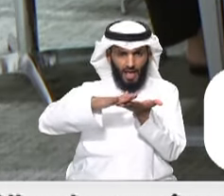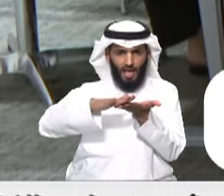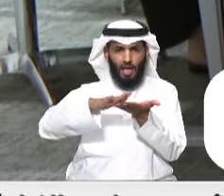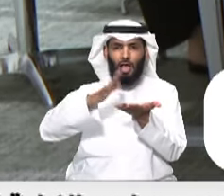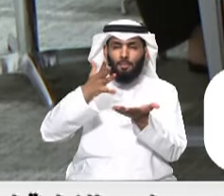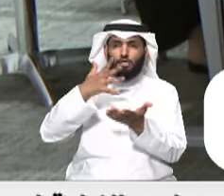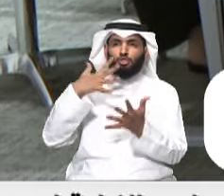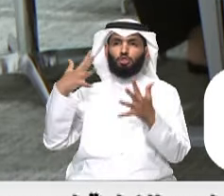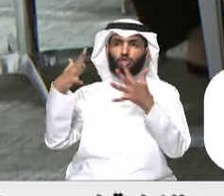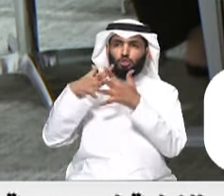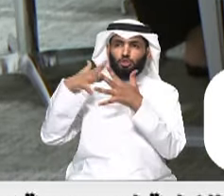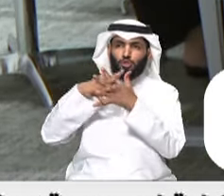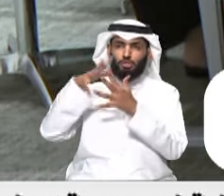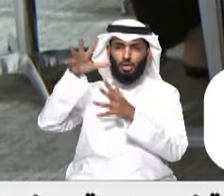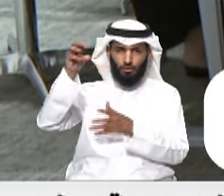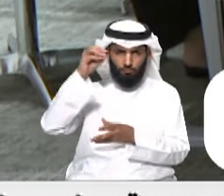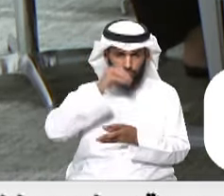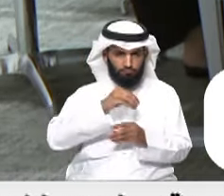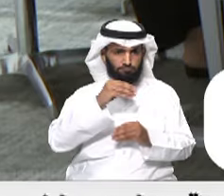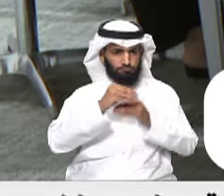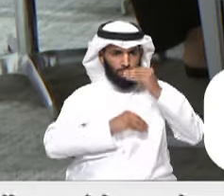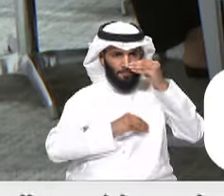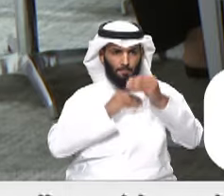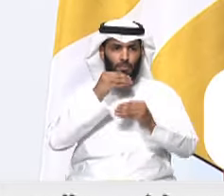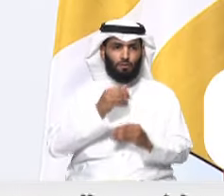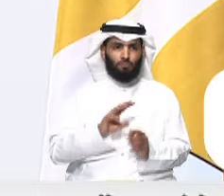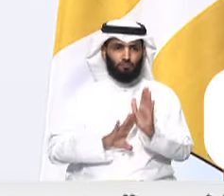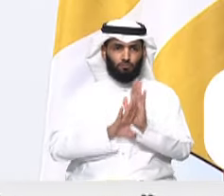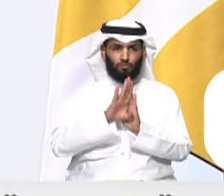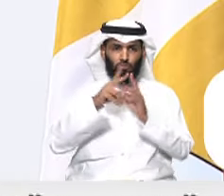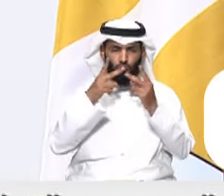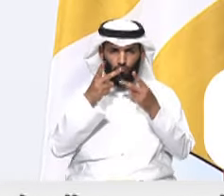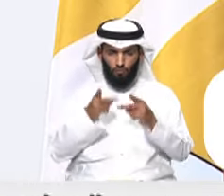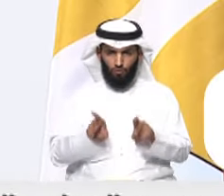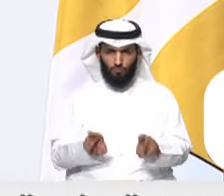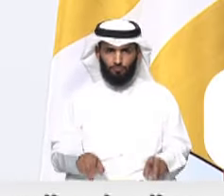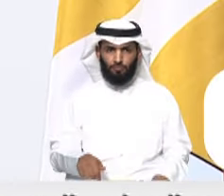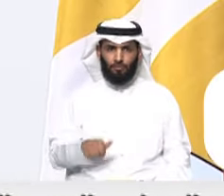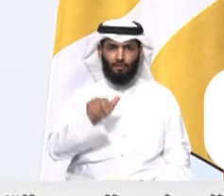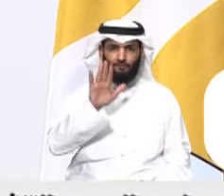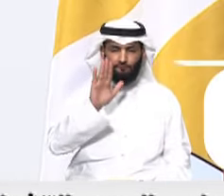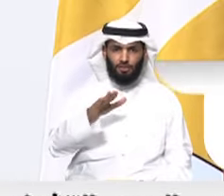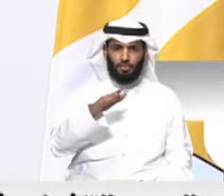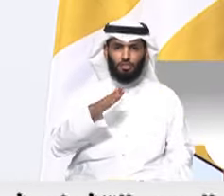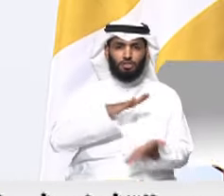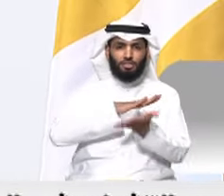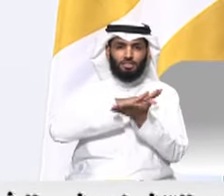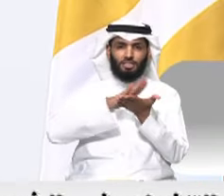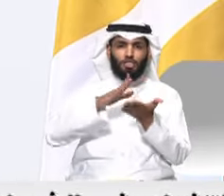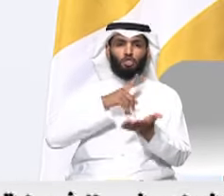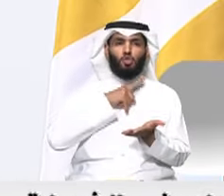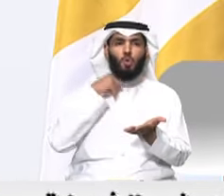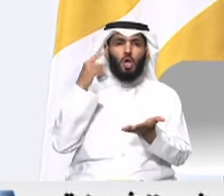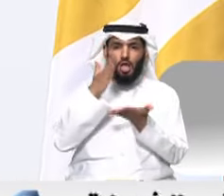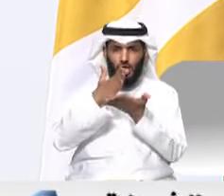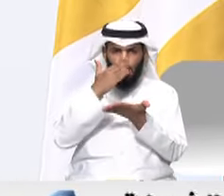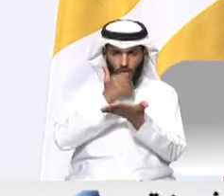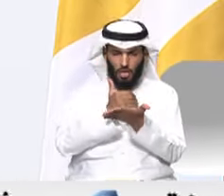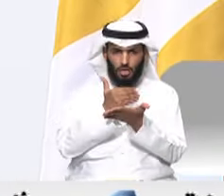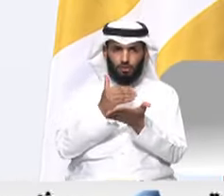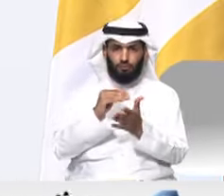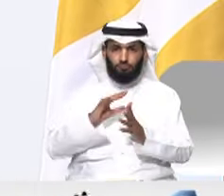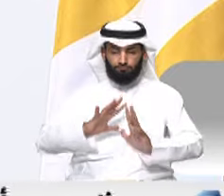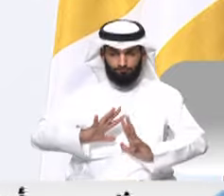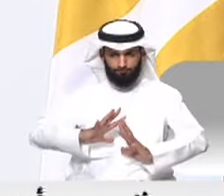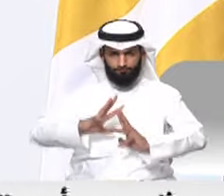شركه اداره المرافق العموميه تخصيص بعض ساحات منطقه شويخ الصناعيه طبعا